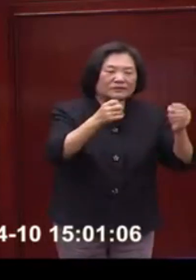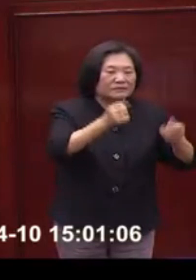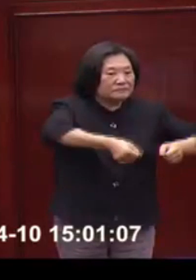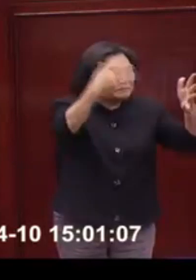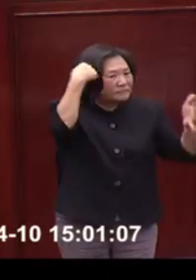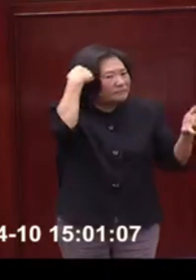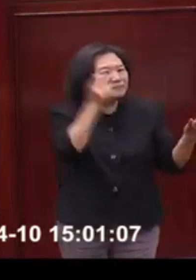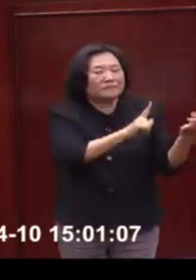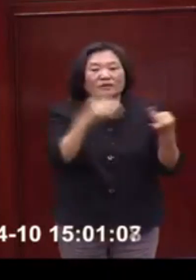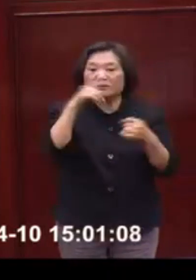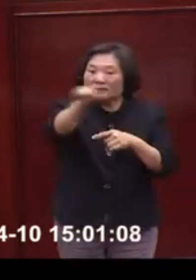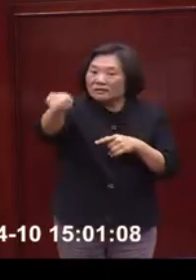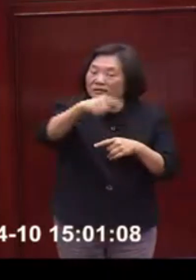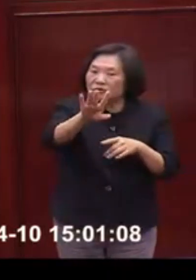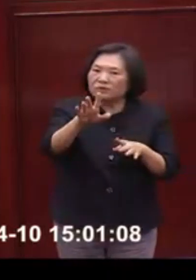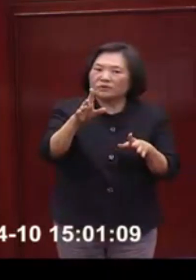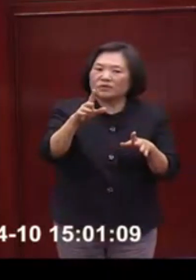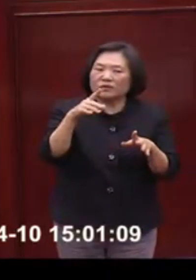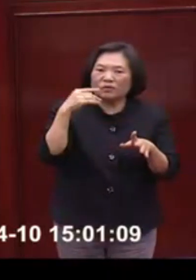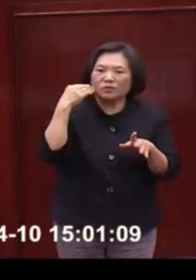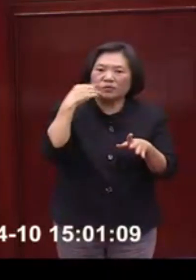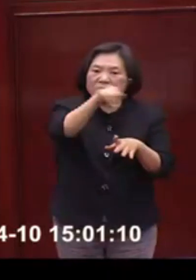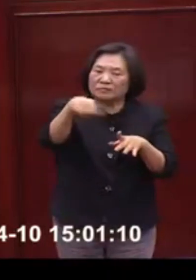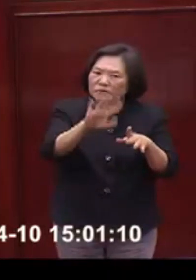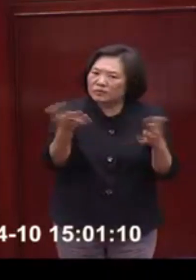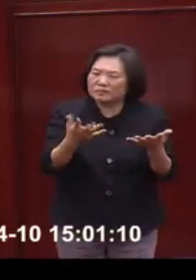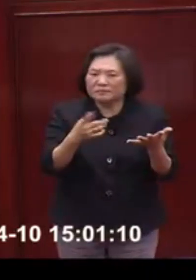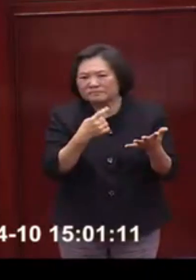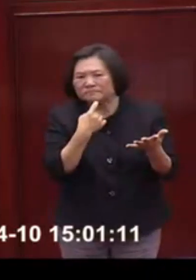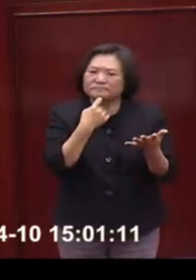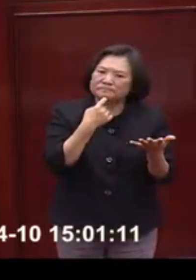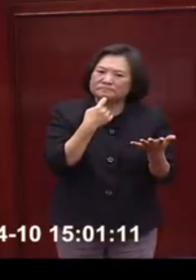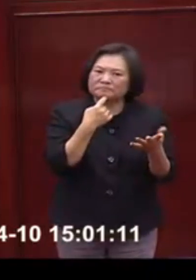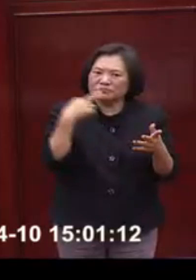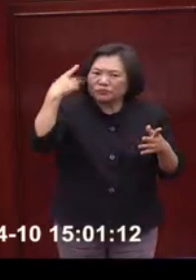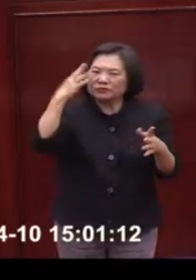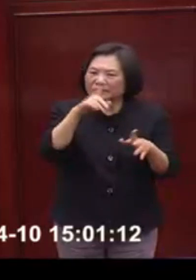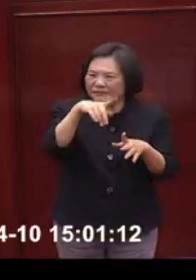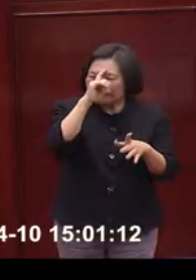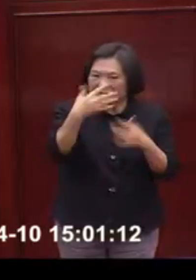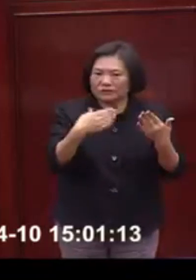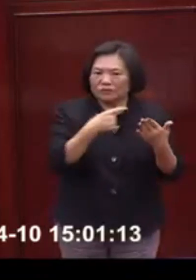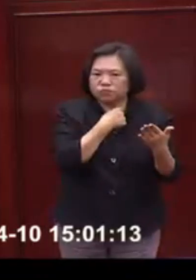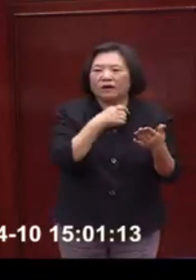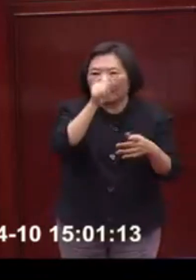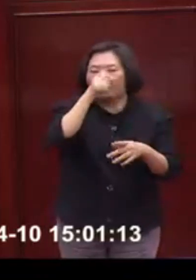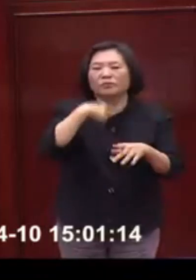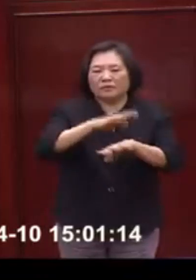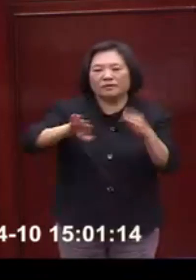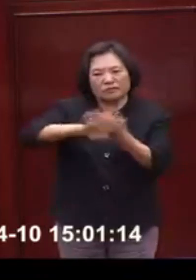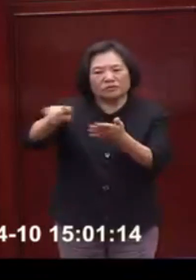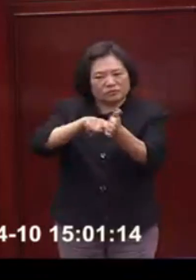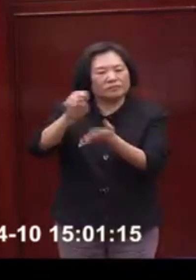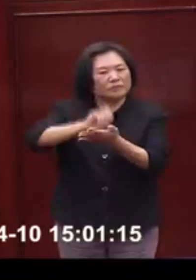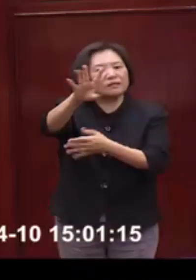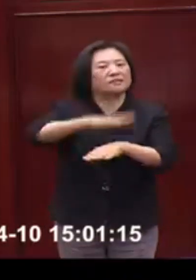策哦，如果议员在邓副市长在跟大家做政党协商的时候，有希望要知道的。我们可以另外做专案报